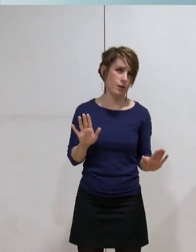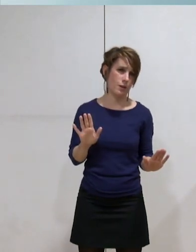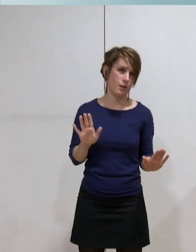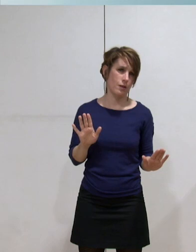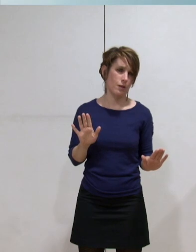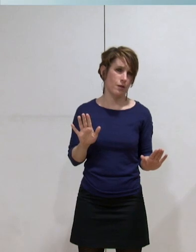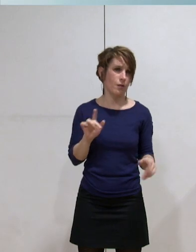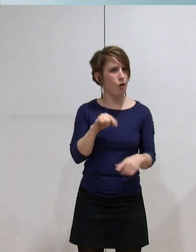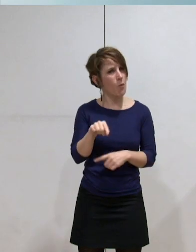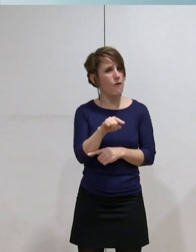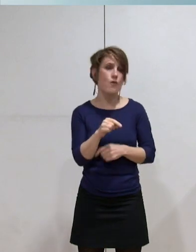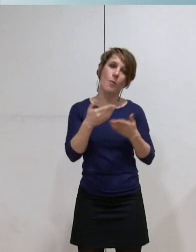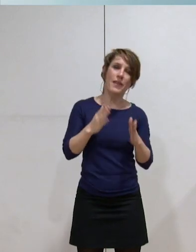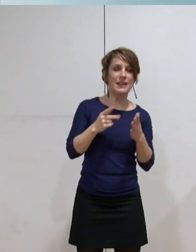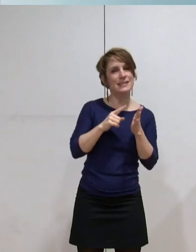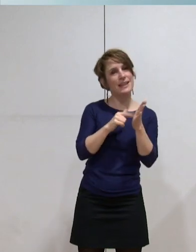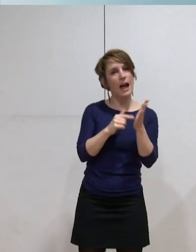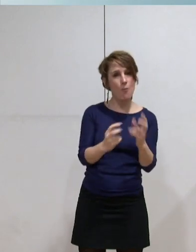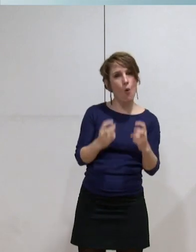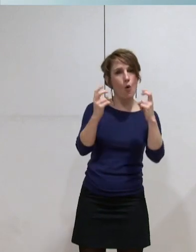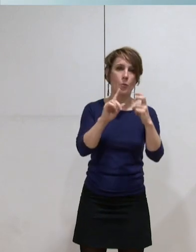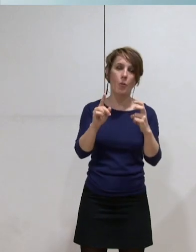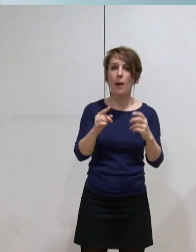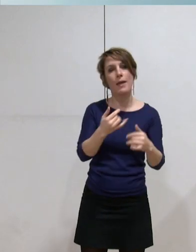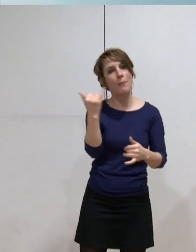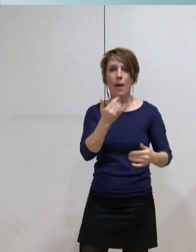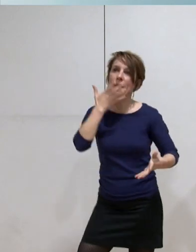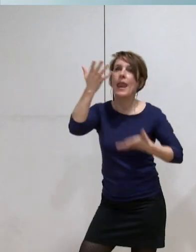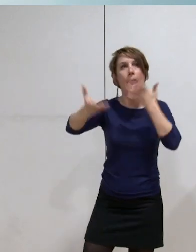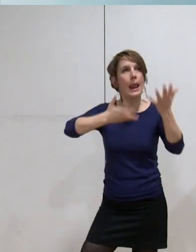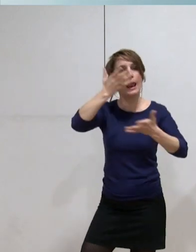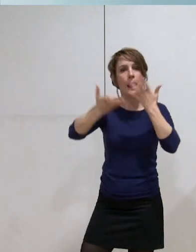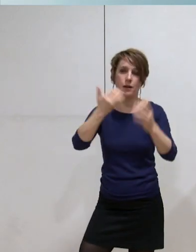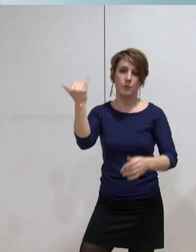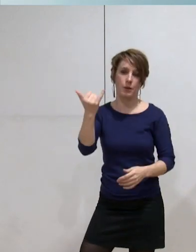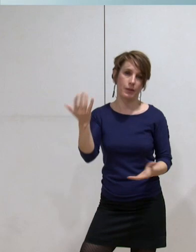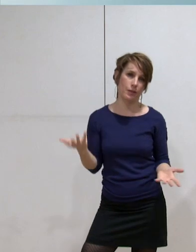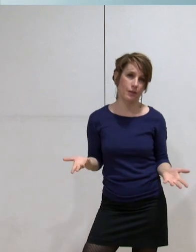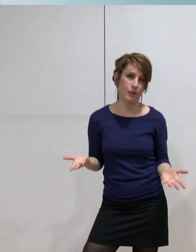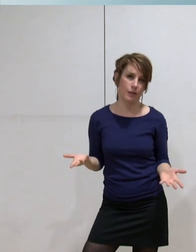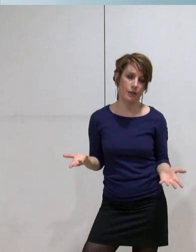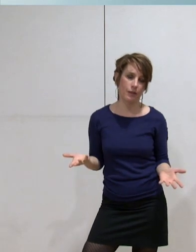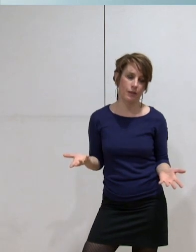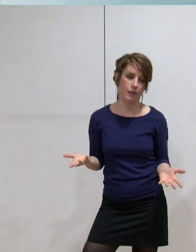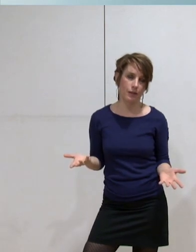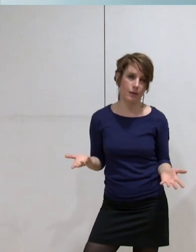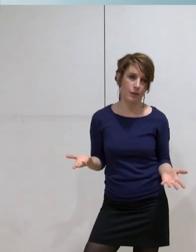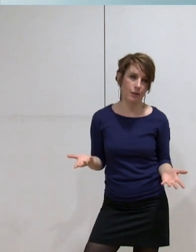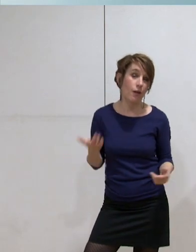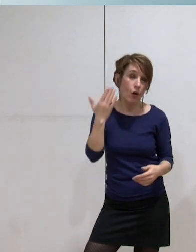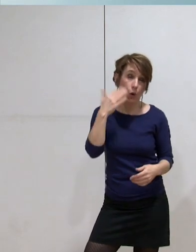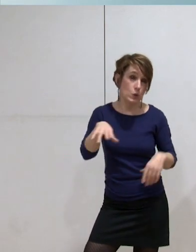pas augmenter les impôts parce qu' il y a un vieil adâ vieux comme